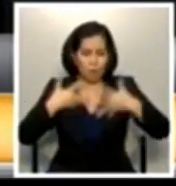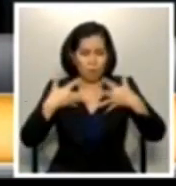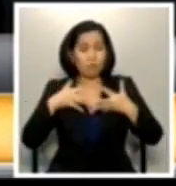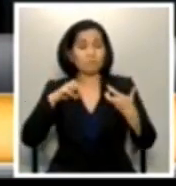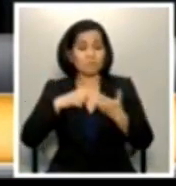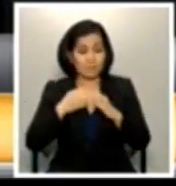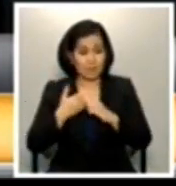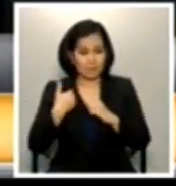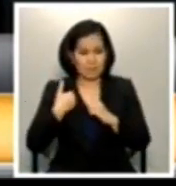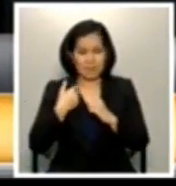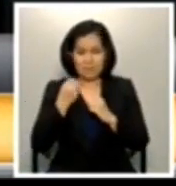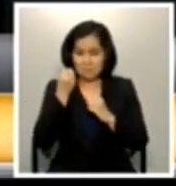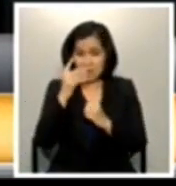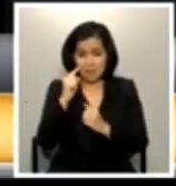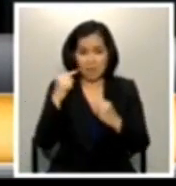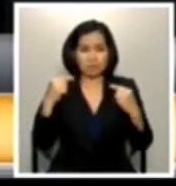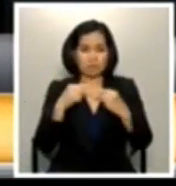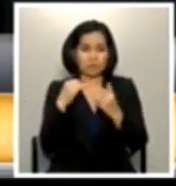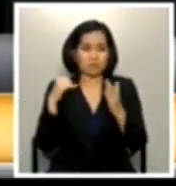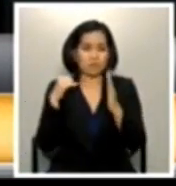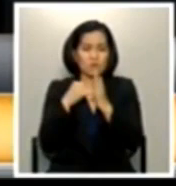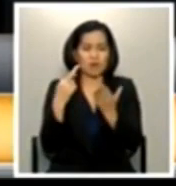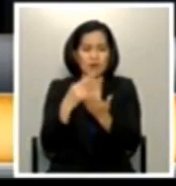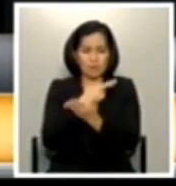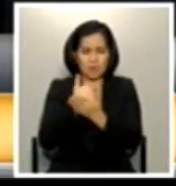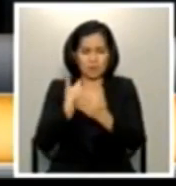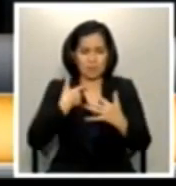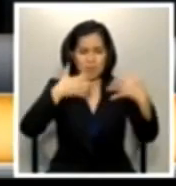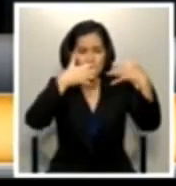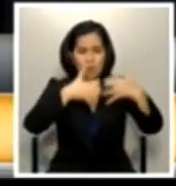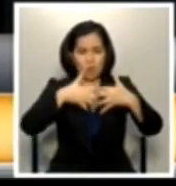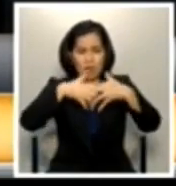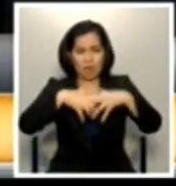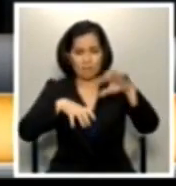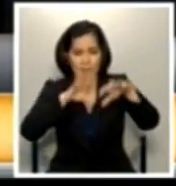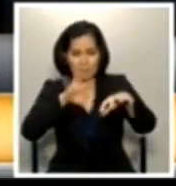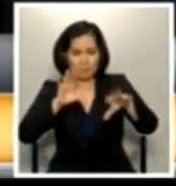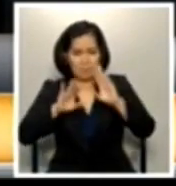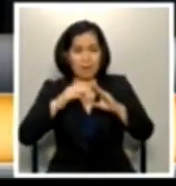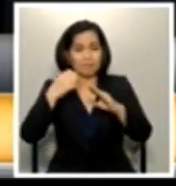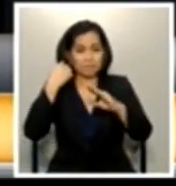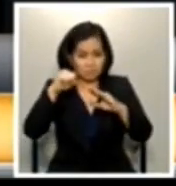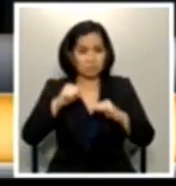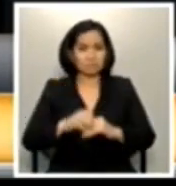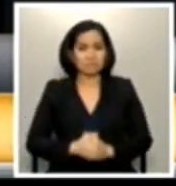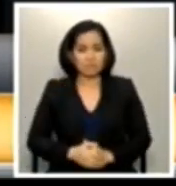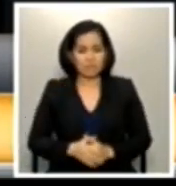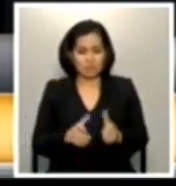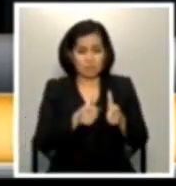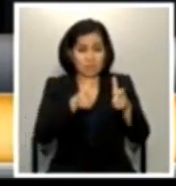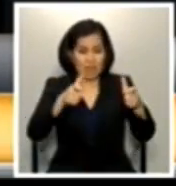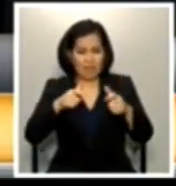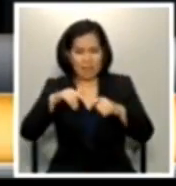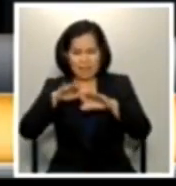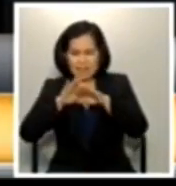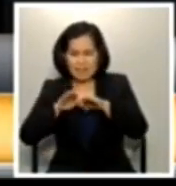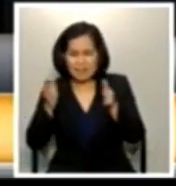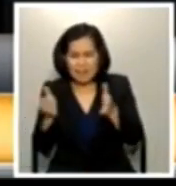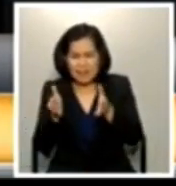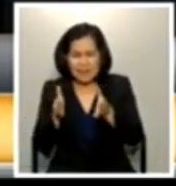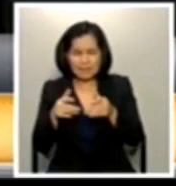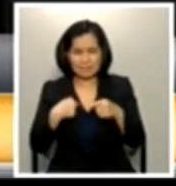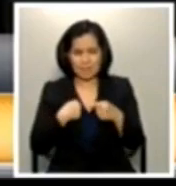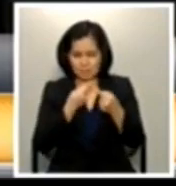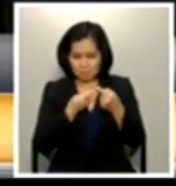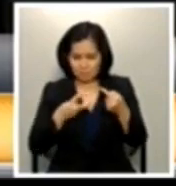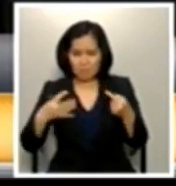ฟ้าอยู่เป็นจำนวนมากนะครับโรงใหญ่ๆนะครับเกือบ10โรงนะครับโรงเล็กนะครับอีกจำนวน